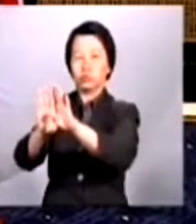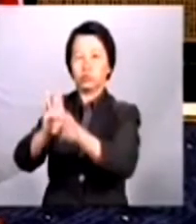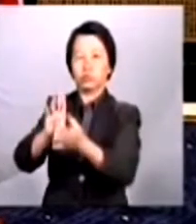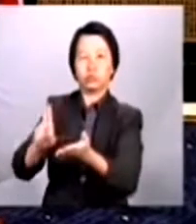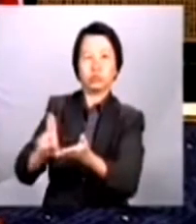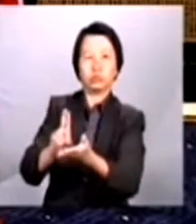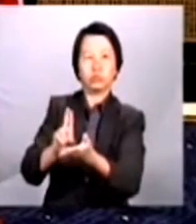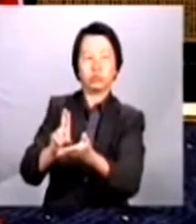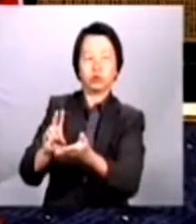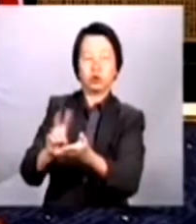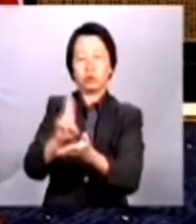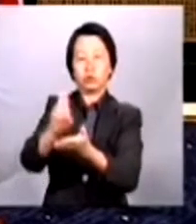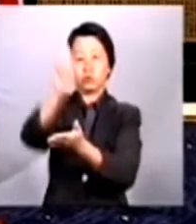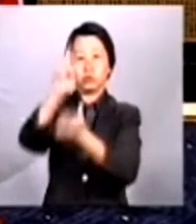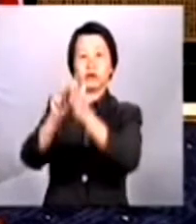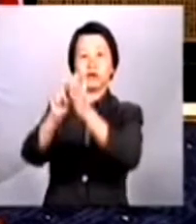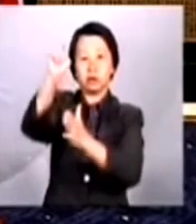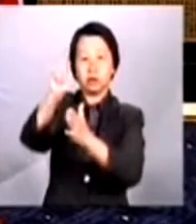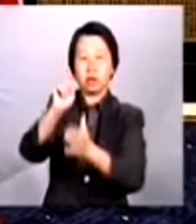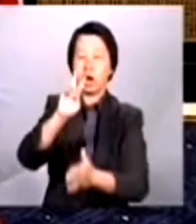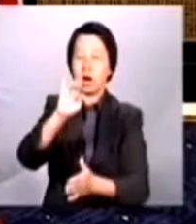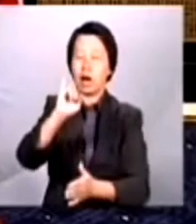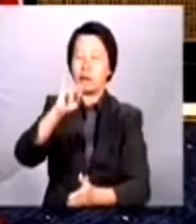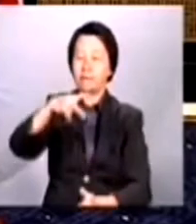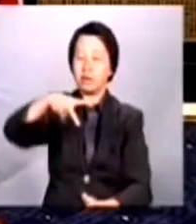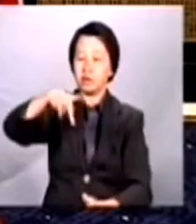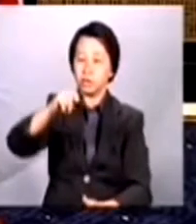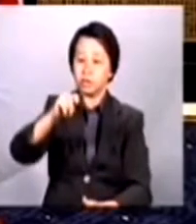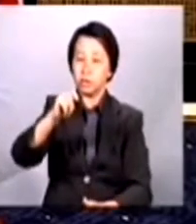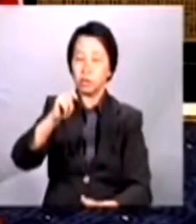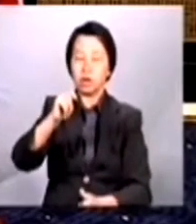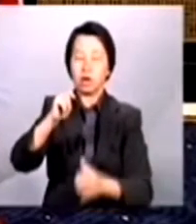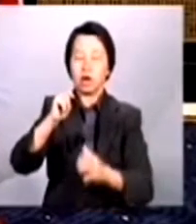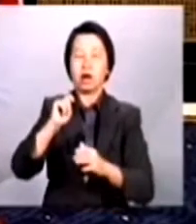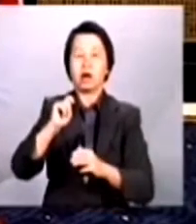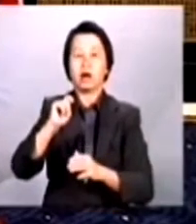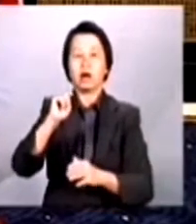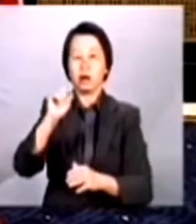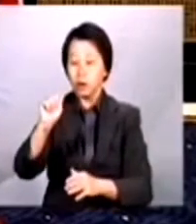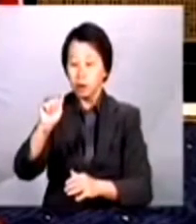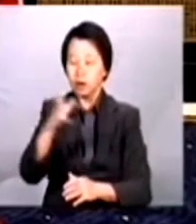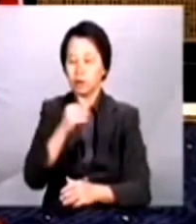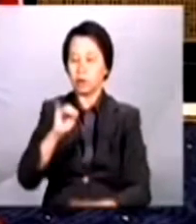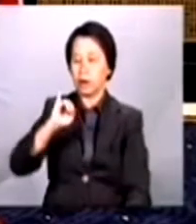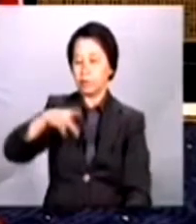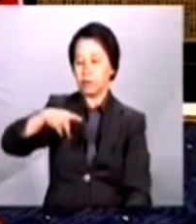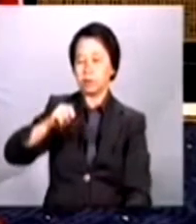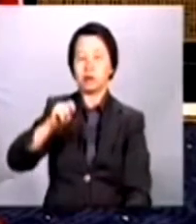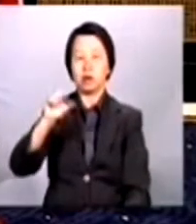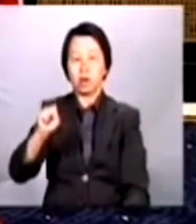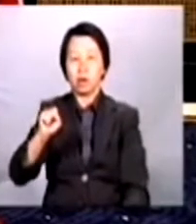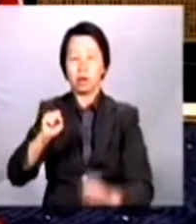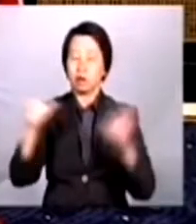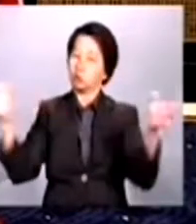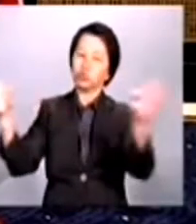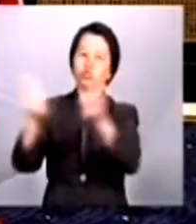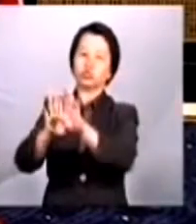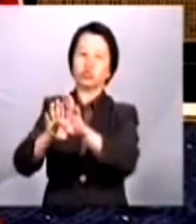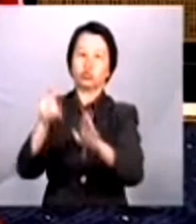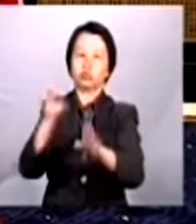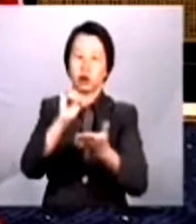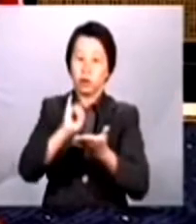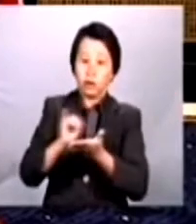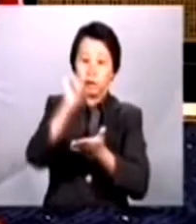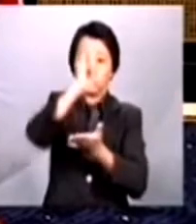semua isu si pendidikan tinggi IPT awam dan swasta serta Institut latihan kemahiran